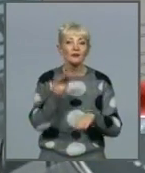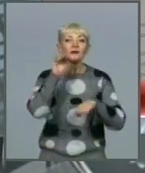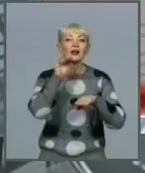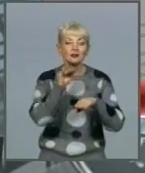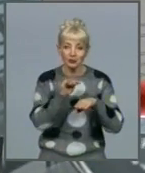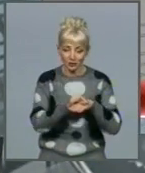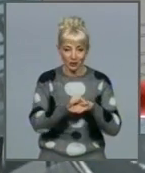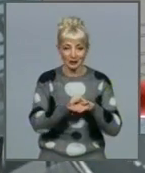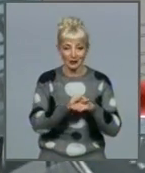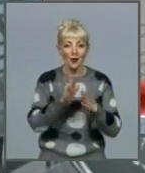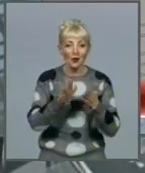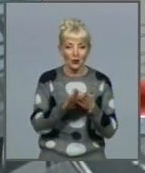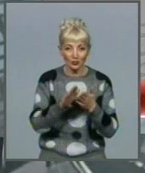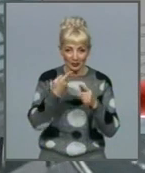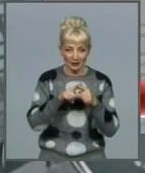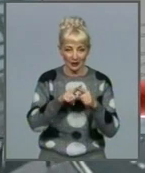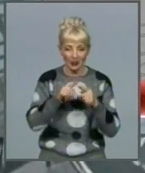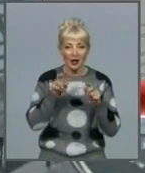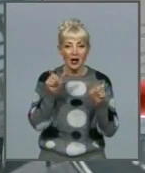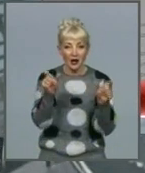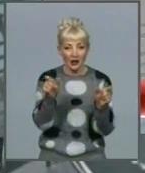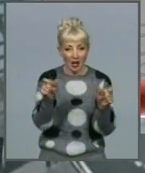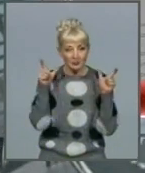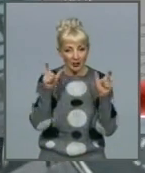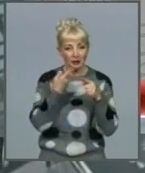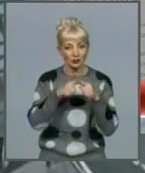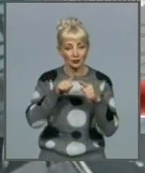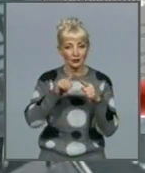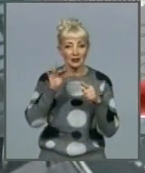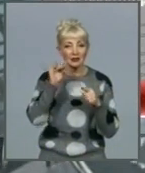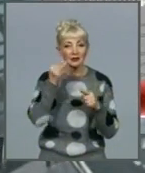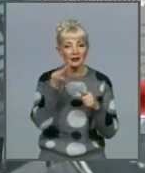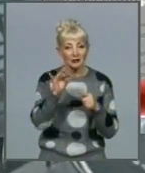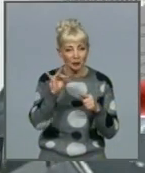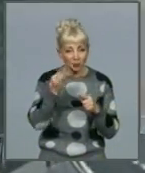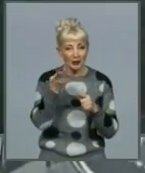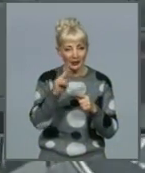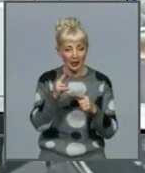доступного кредитування для тих підприємців, на яких банки до цього не звертали уваги.